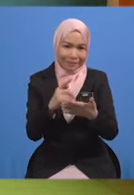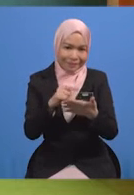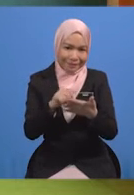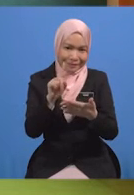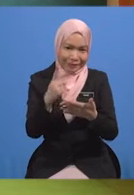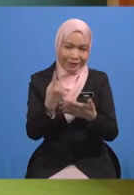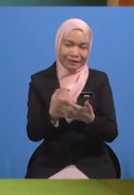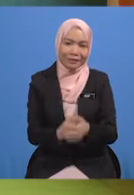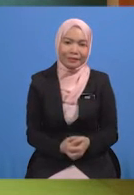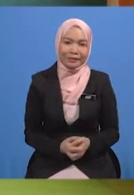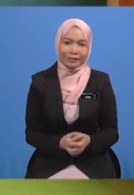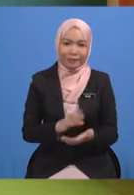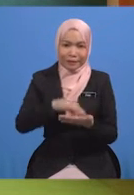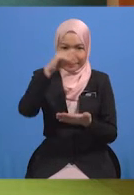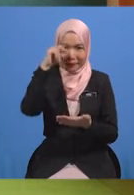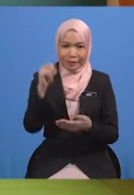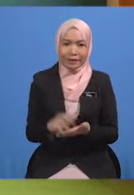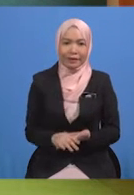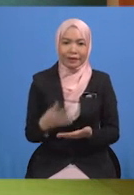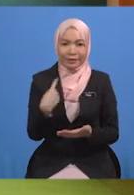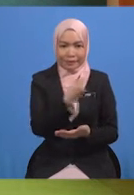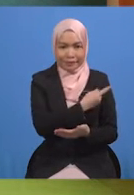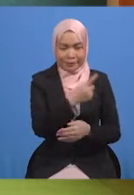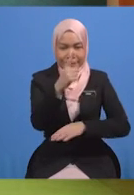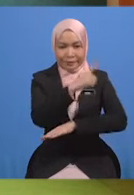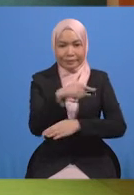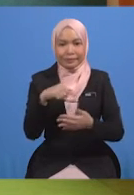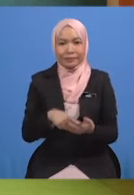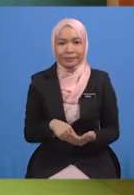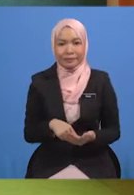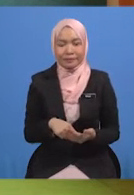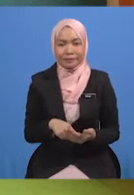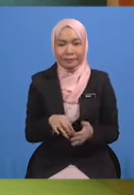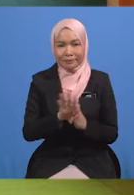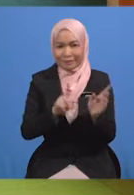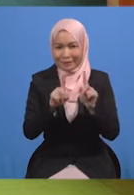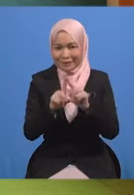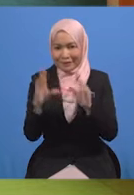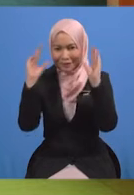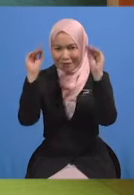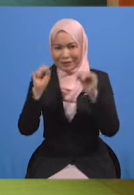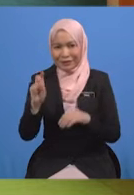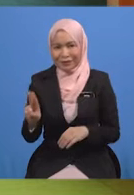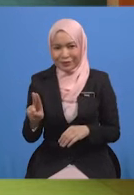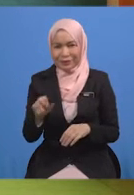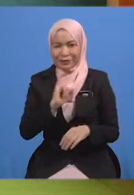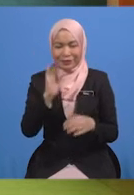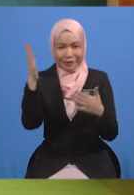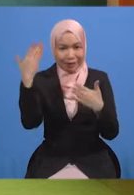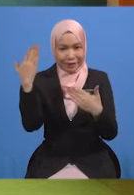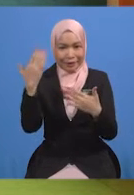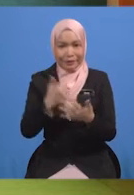Sampai di sini sahaja pembelajaran kita pada hari ini bersama Cikgu Su.